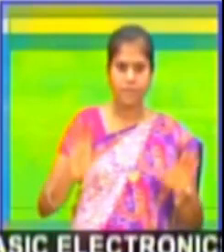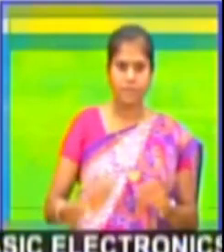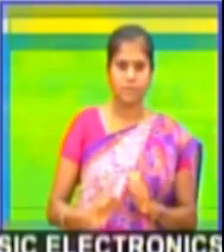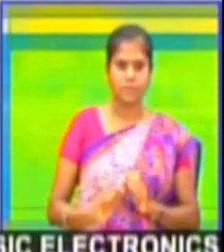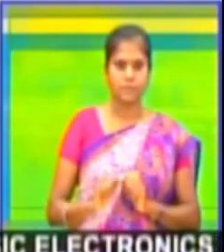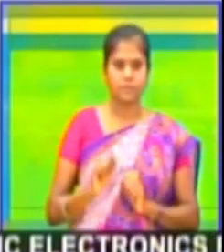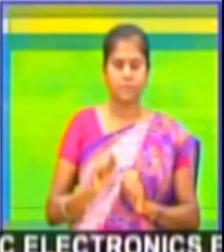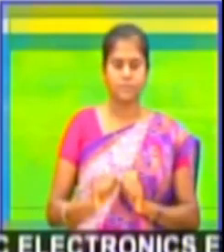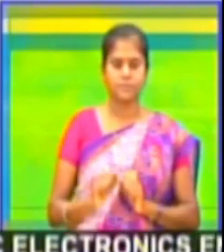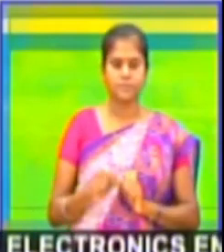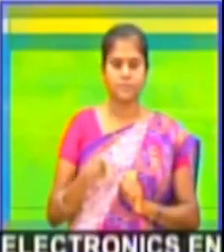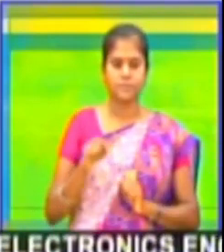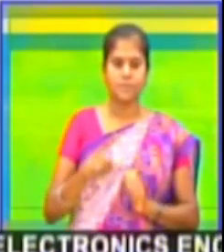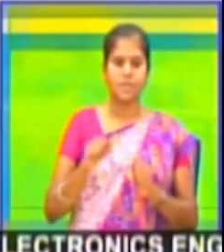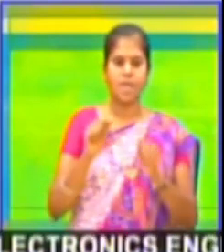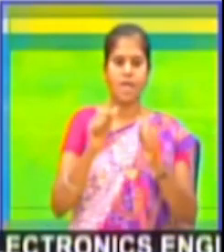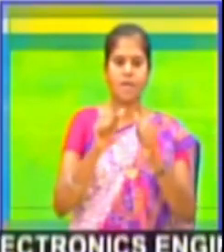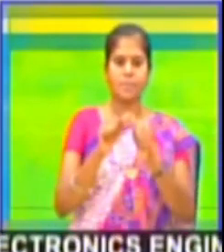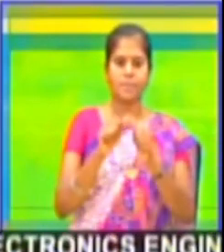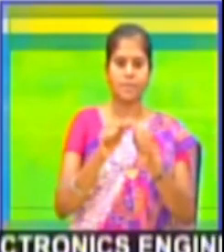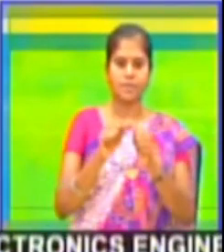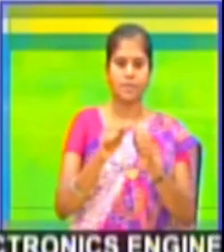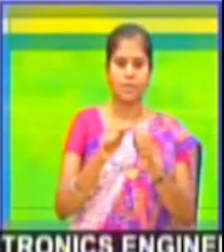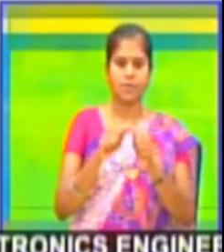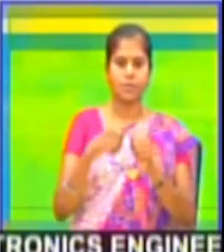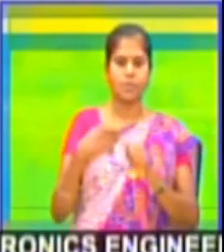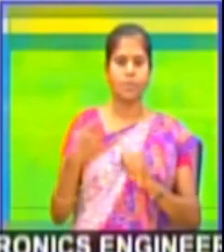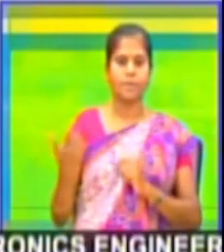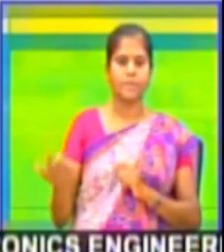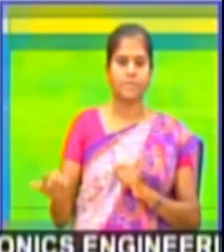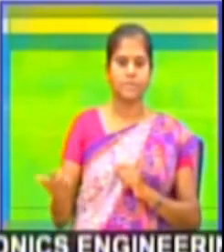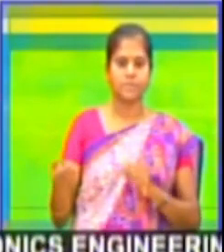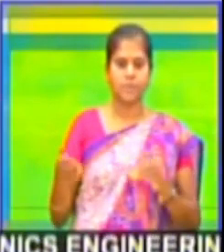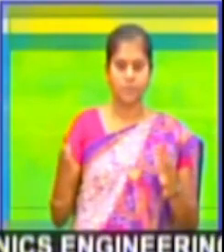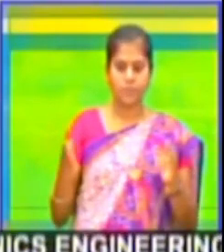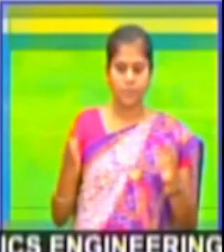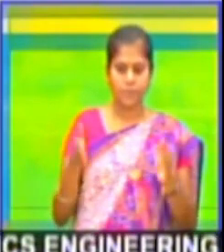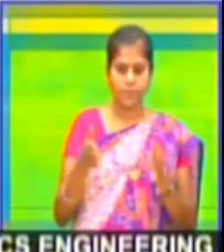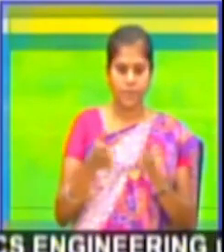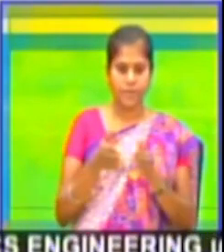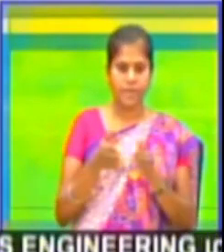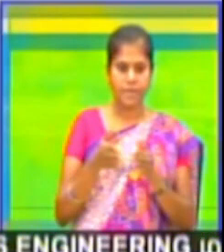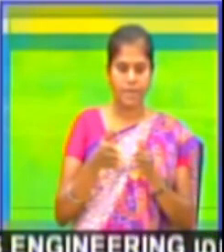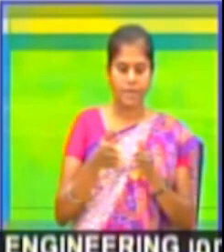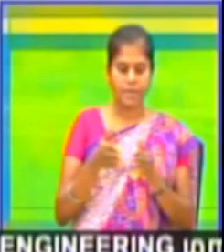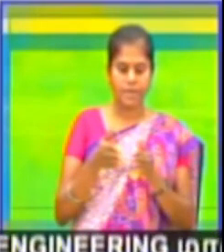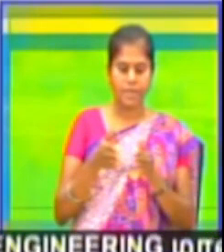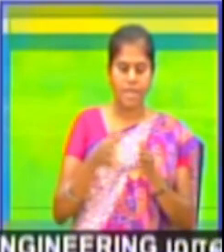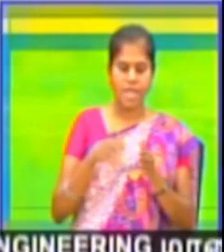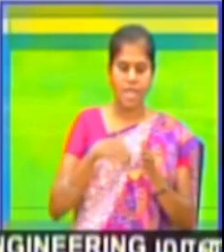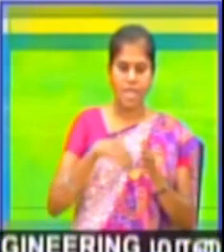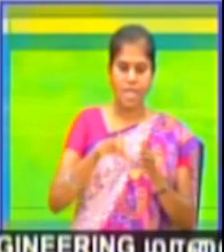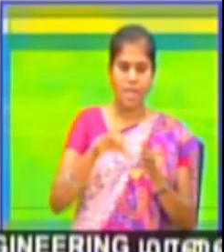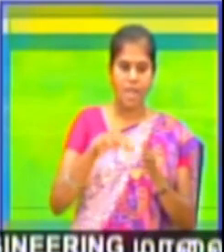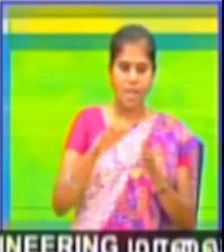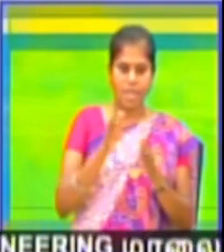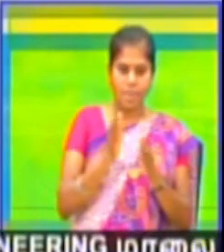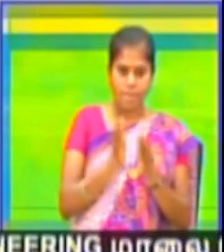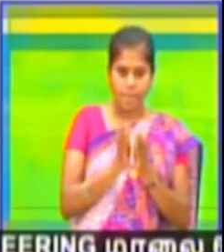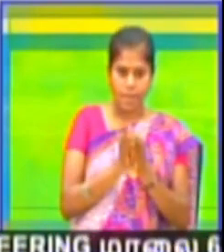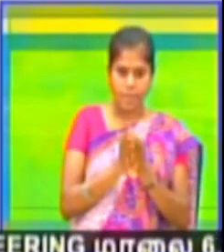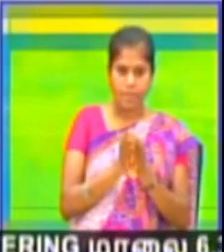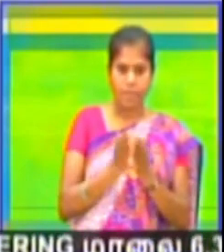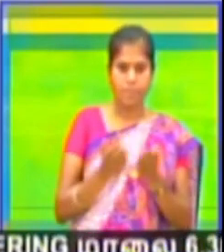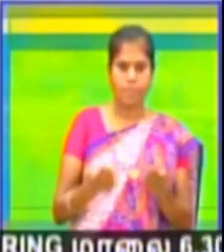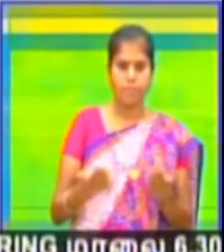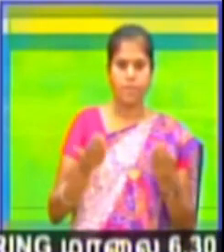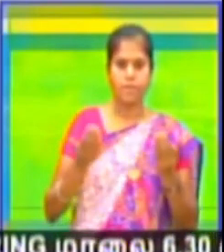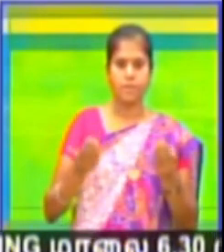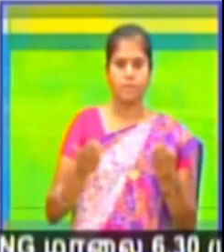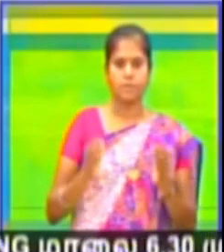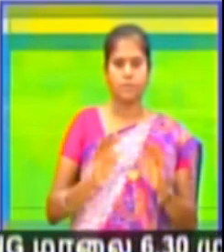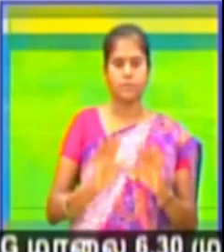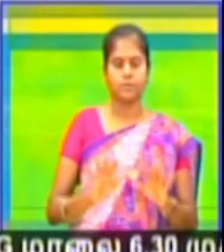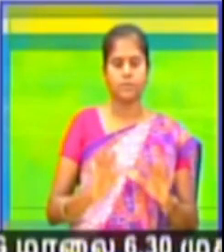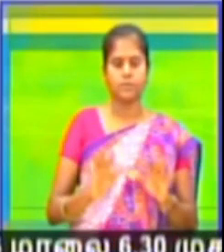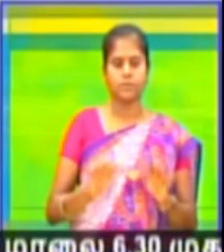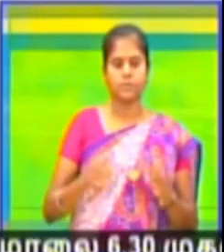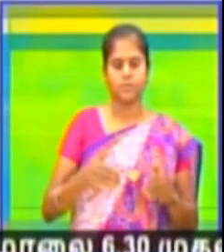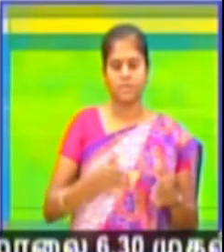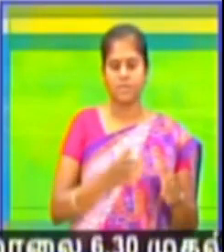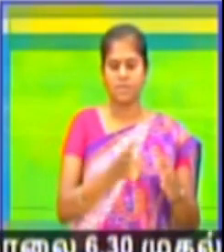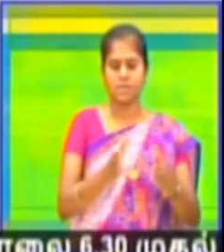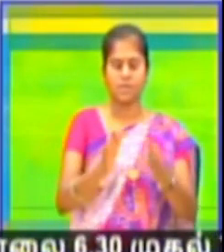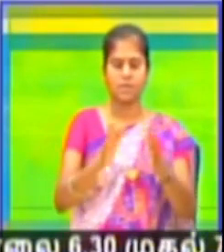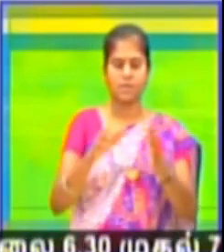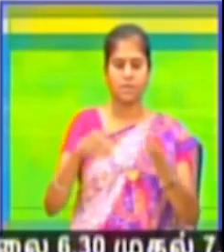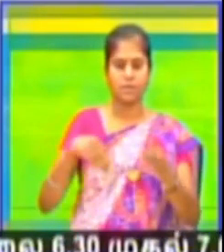இது அமெரிக்காவுக்கும் மெக்சிகோக்கும் இடையில எல்லையாக அமைந்து மெக்சிகோ வளைகுடாவில் கலக்குது. அடுத்து நாம்